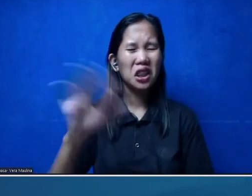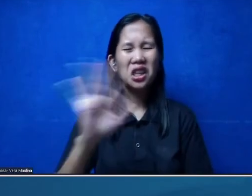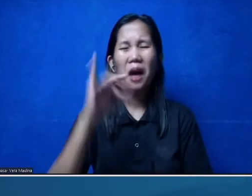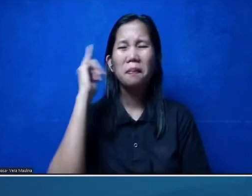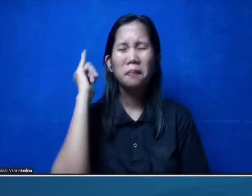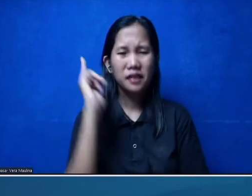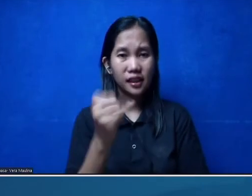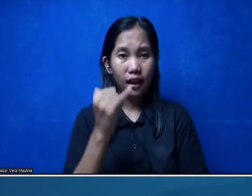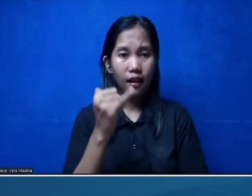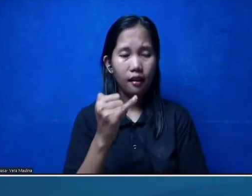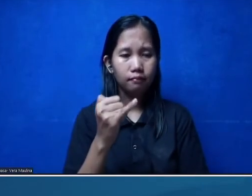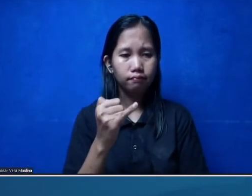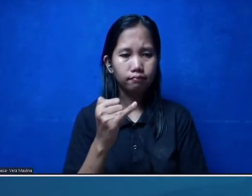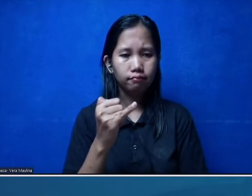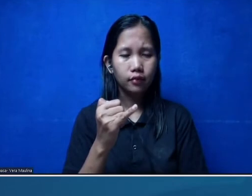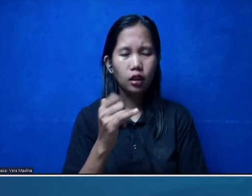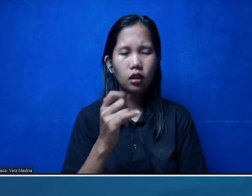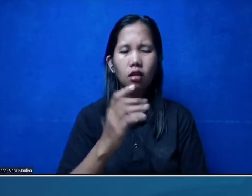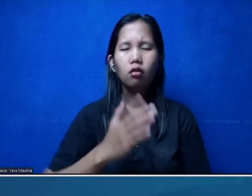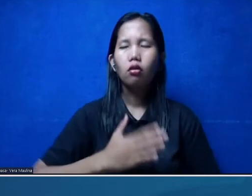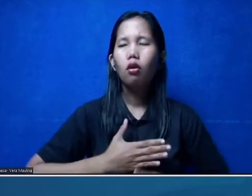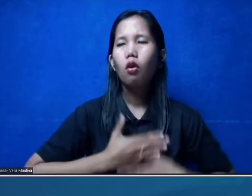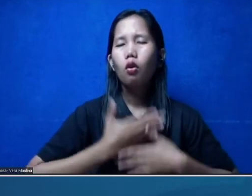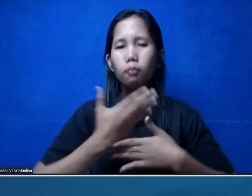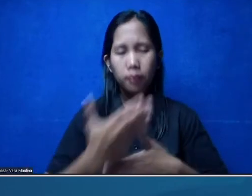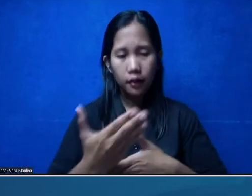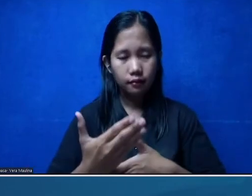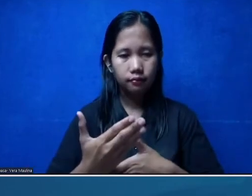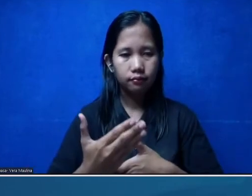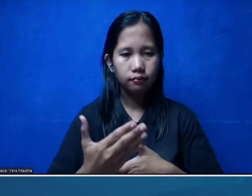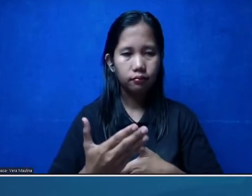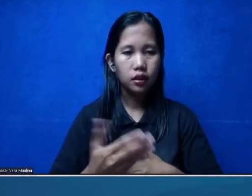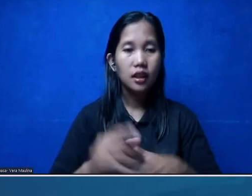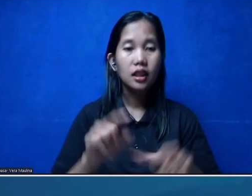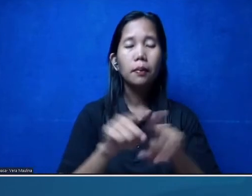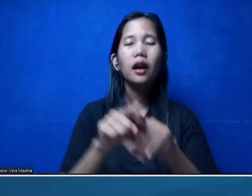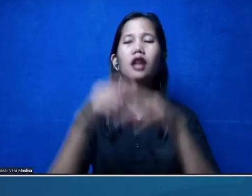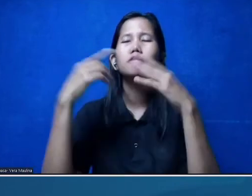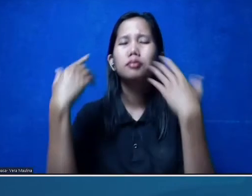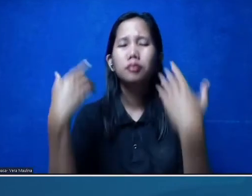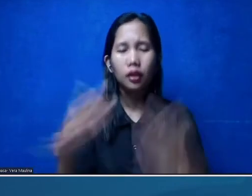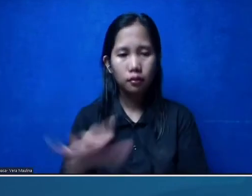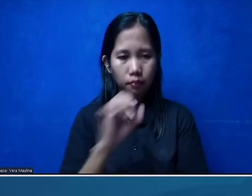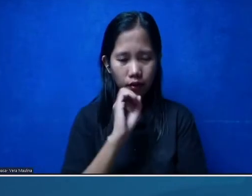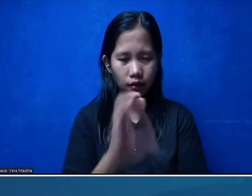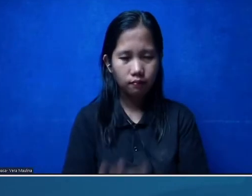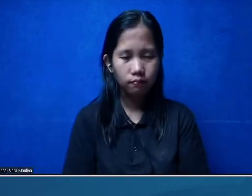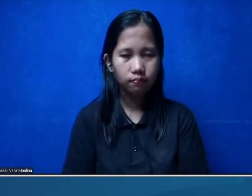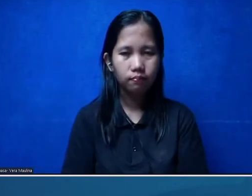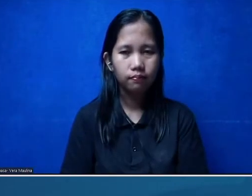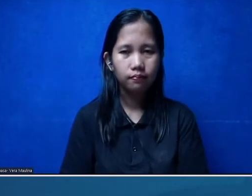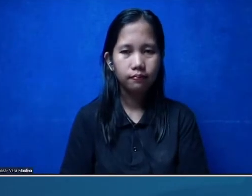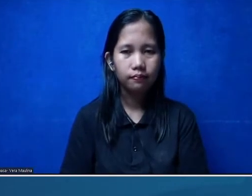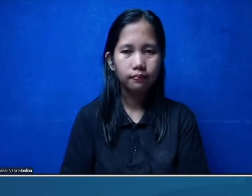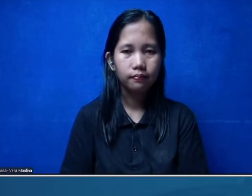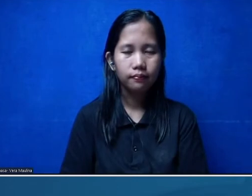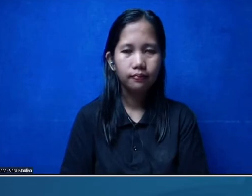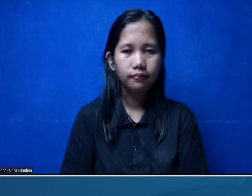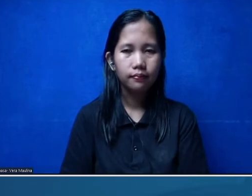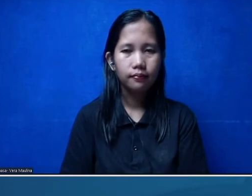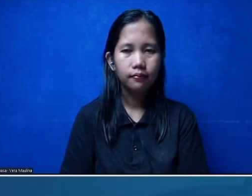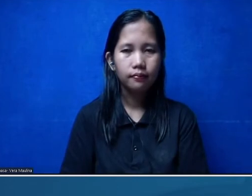ganti karena Tuhan sudah katakan pada saat untuk memakan engkau akan mati tapi Allah tidak mengizinkan